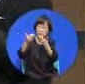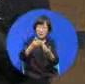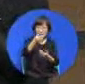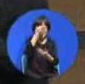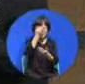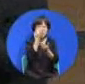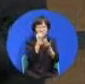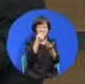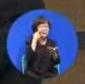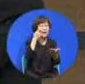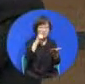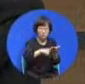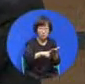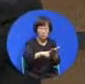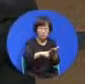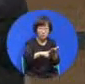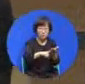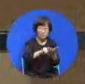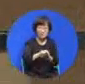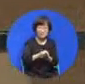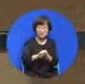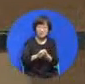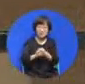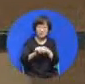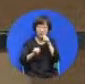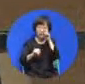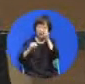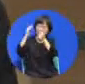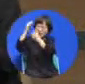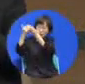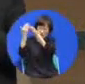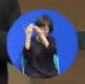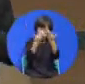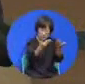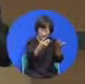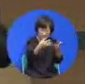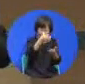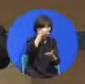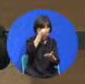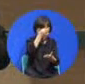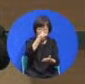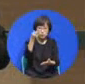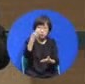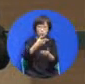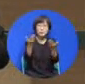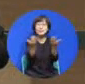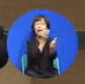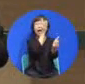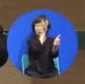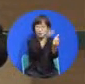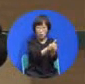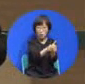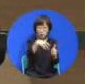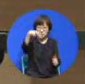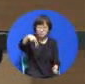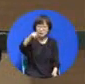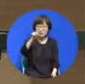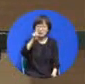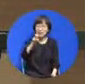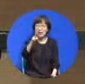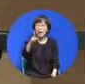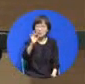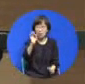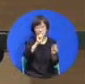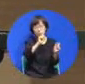what your talents are. 그냥 달란트가 아닙니다. 진짜로 하나님이 주신 사명 회복시켜라. And not just do anything with those talents, but really restore